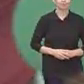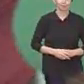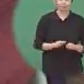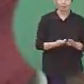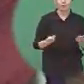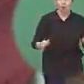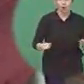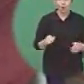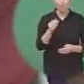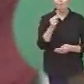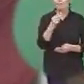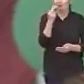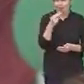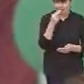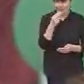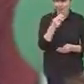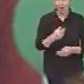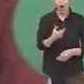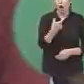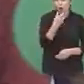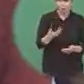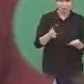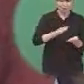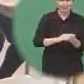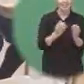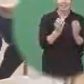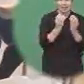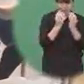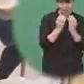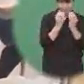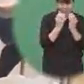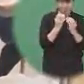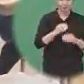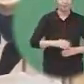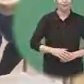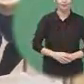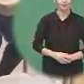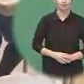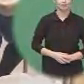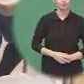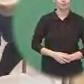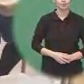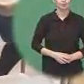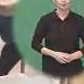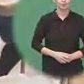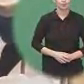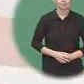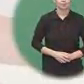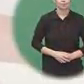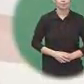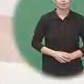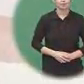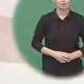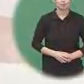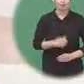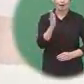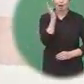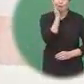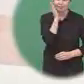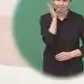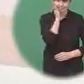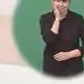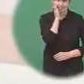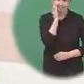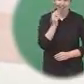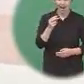子供たちはそのまま食べたりパンに挟んだりして味わっていましたなんか全然いき